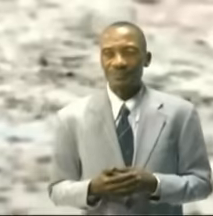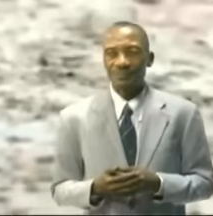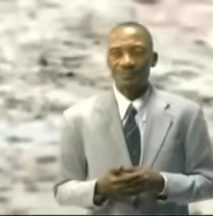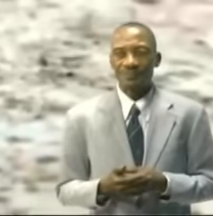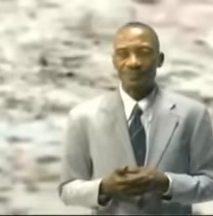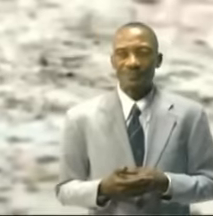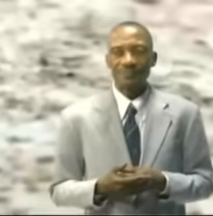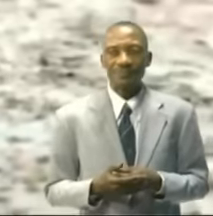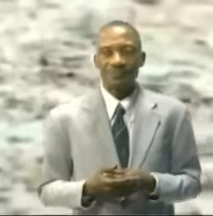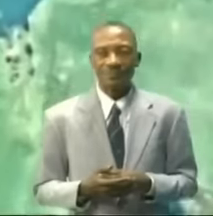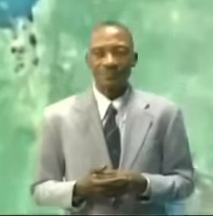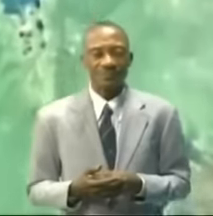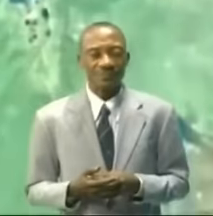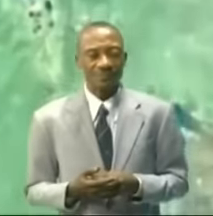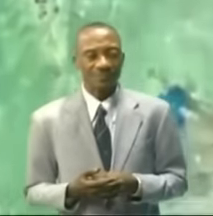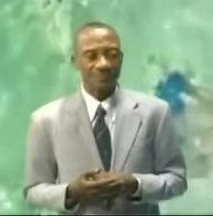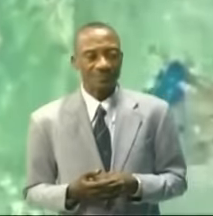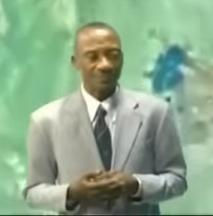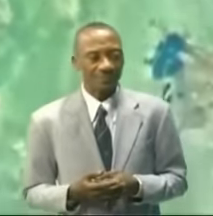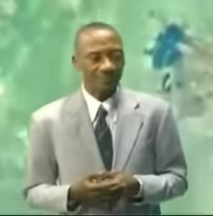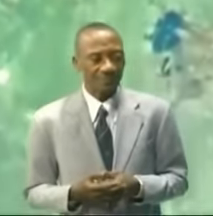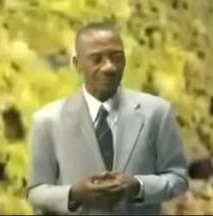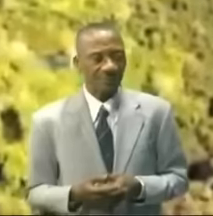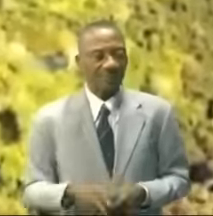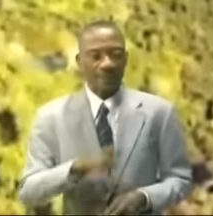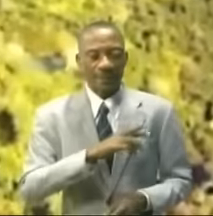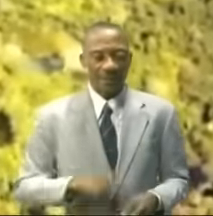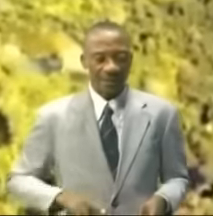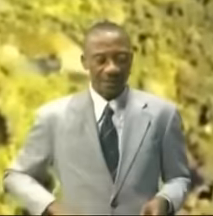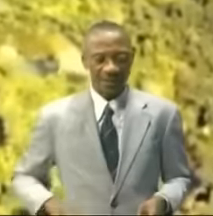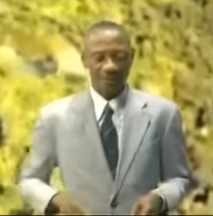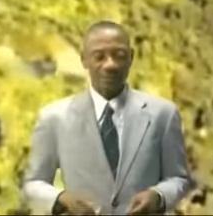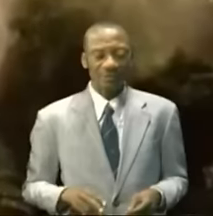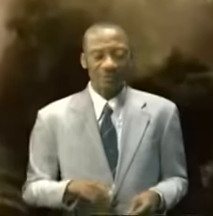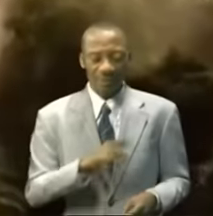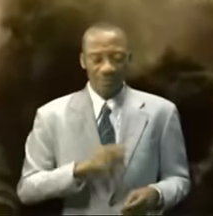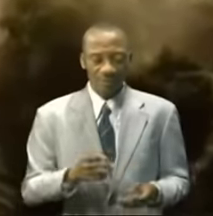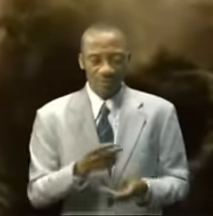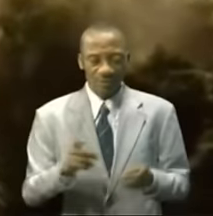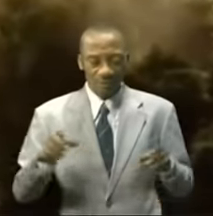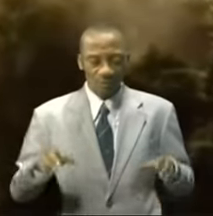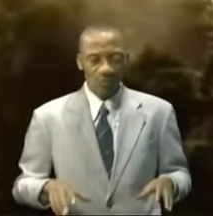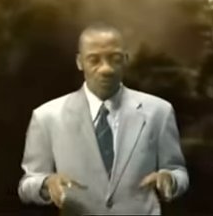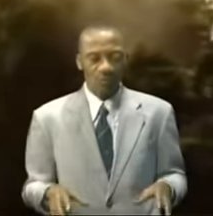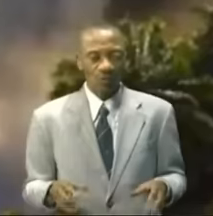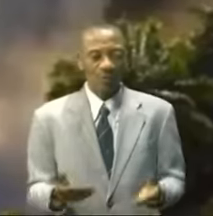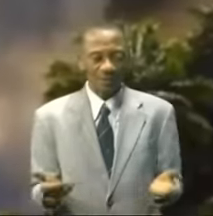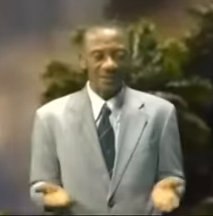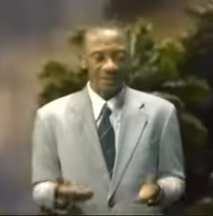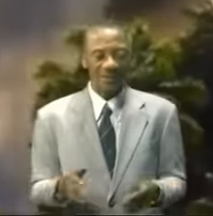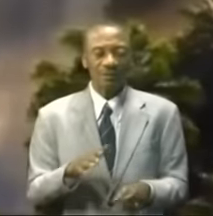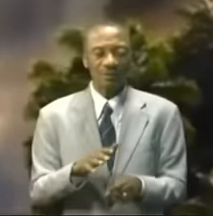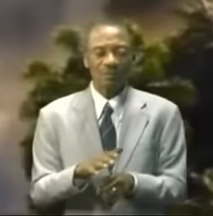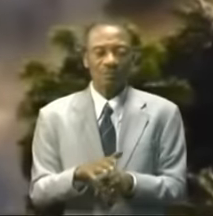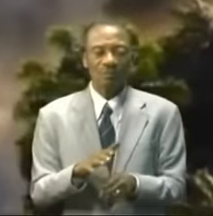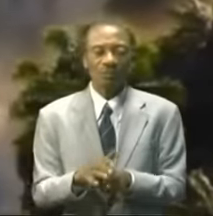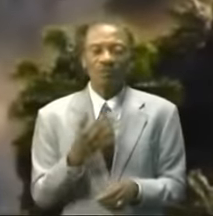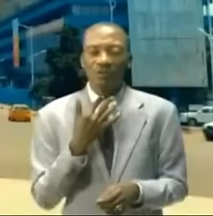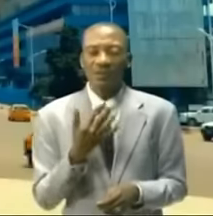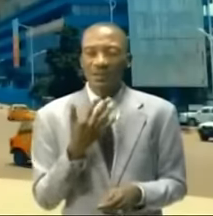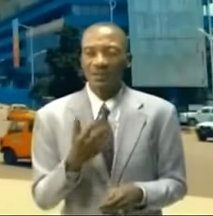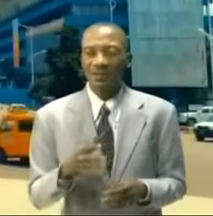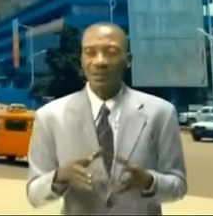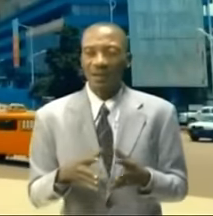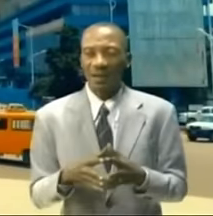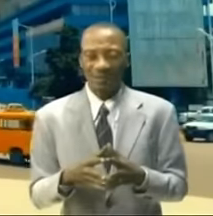République démocratique du Congo dispose d'un énorme potentiel d'énergie renouvelable et son accès à l'électricité est en nette augmentation.